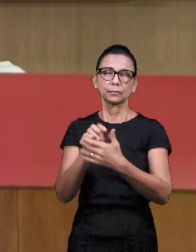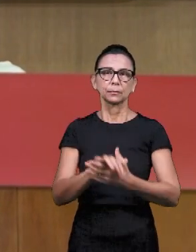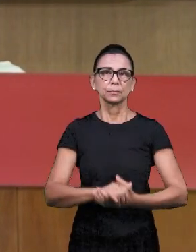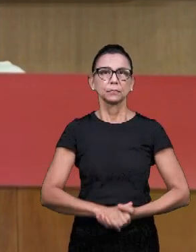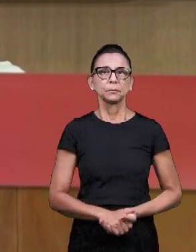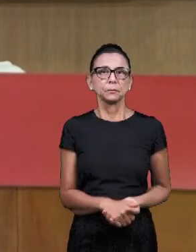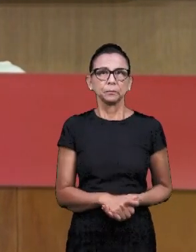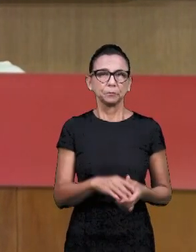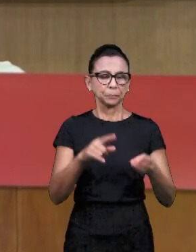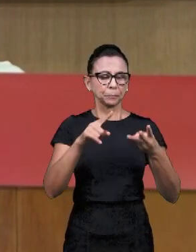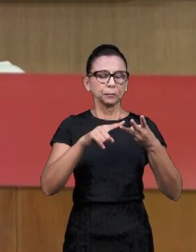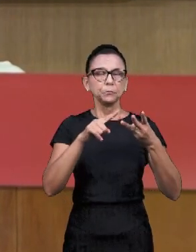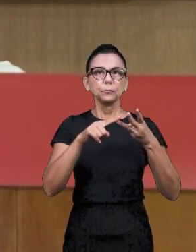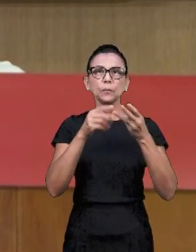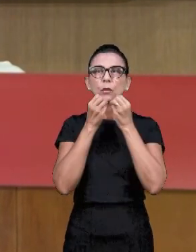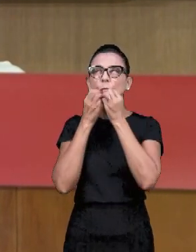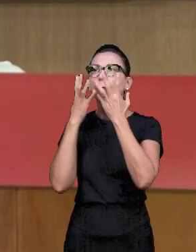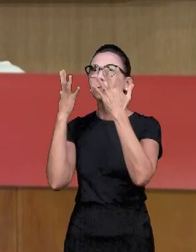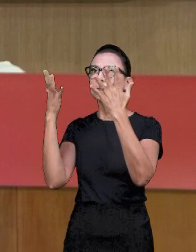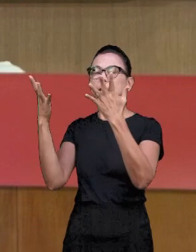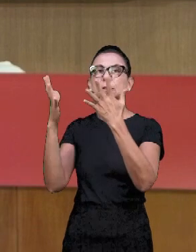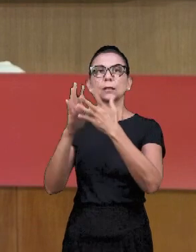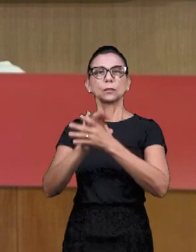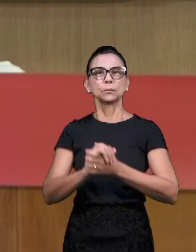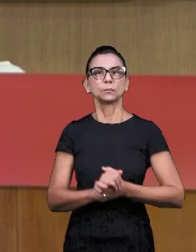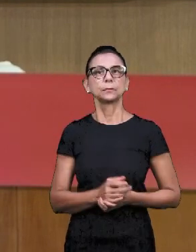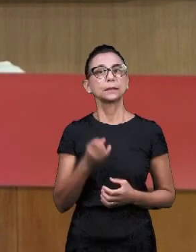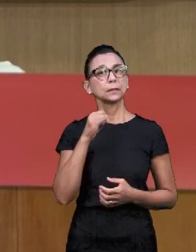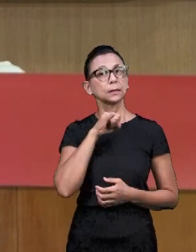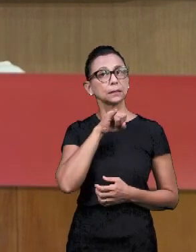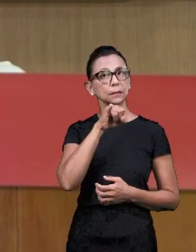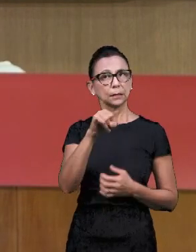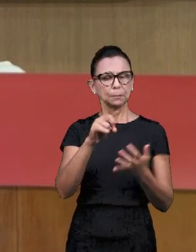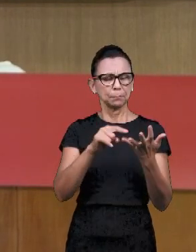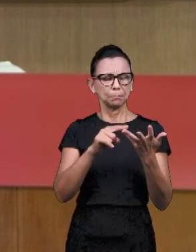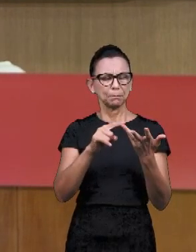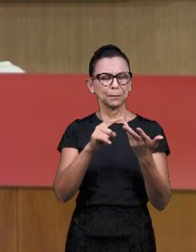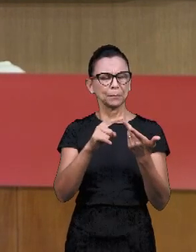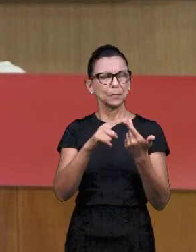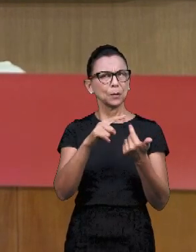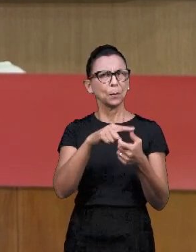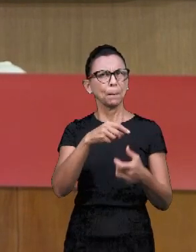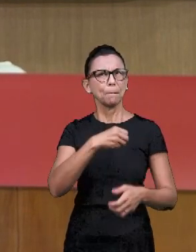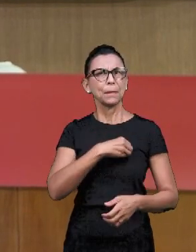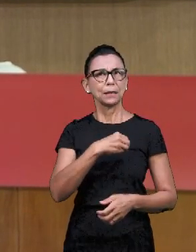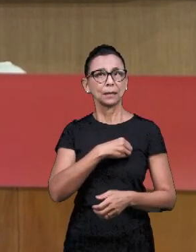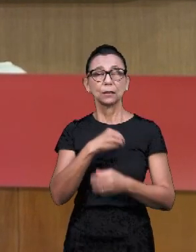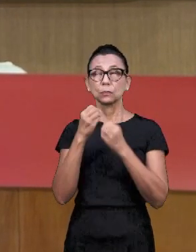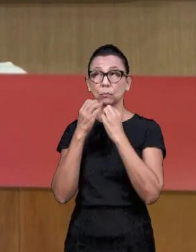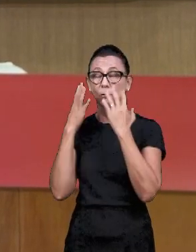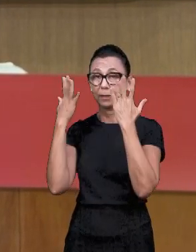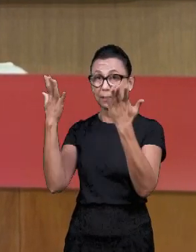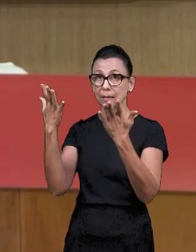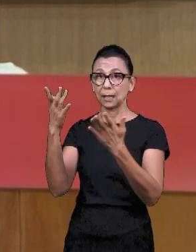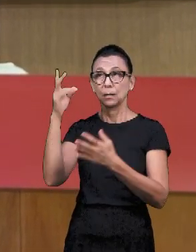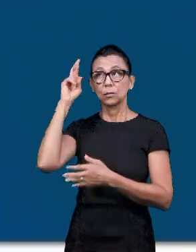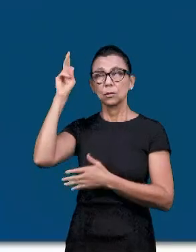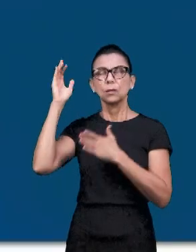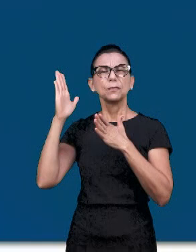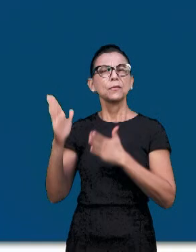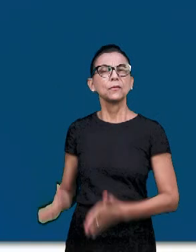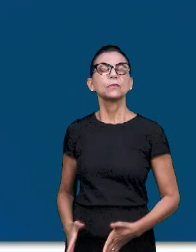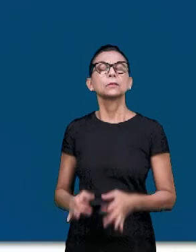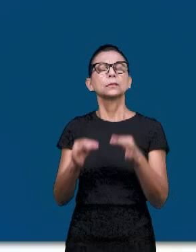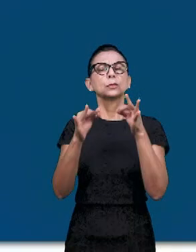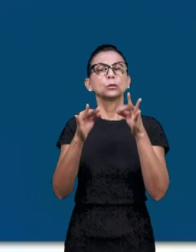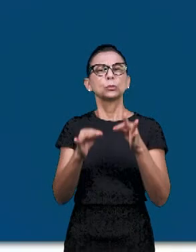части. Третий пункт – это исповедание. Если